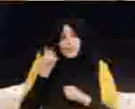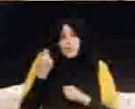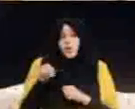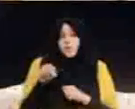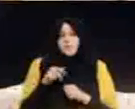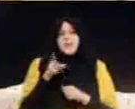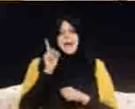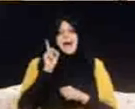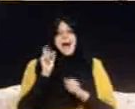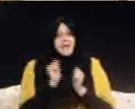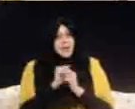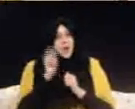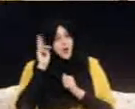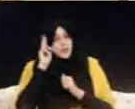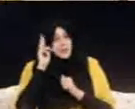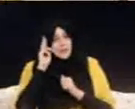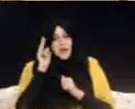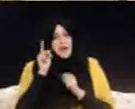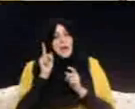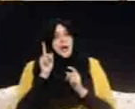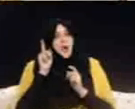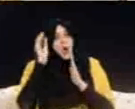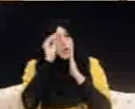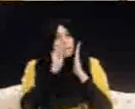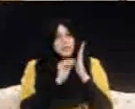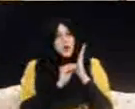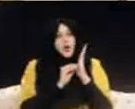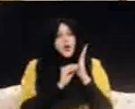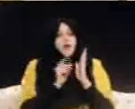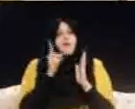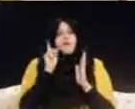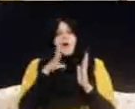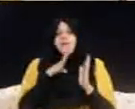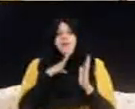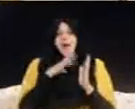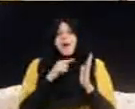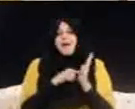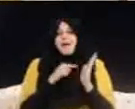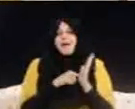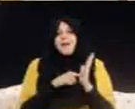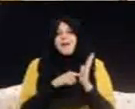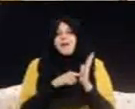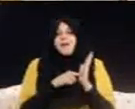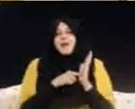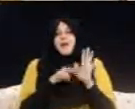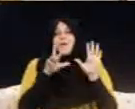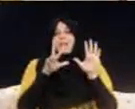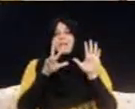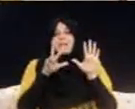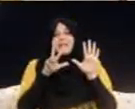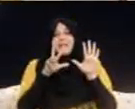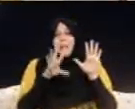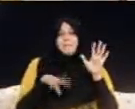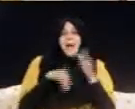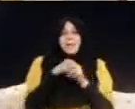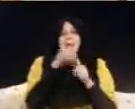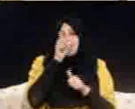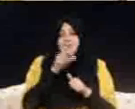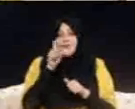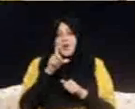نعم، بشرط أن تكون عندهم صفة من الصفات الواردة في الآية رقم 60 من